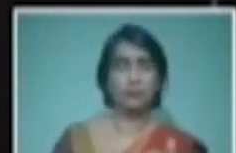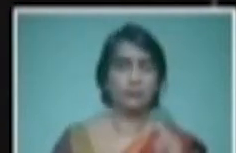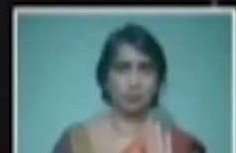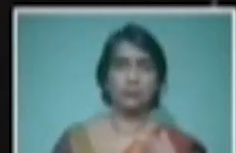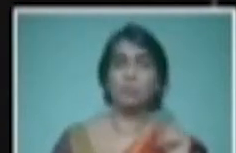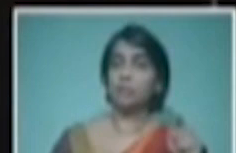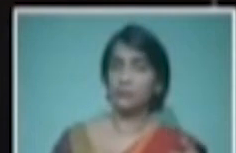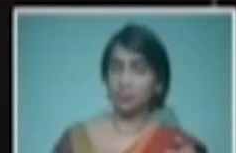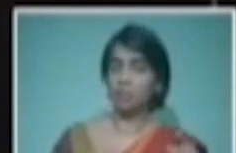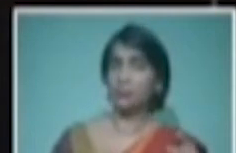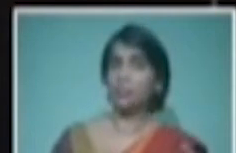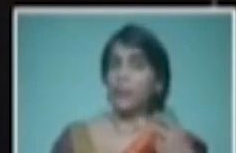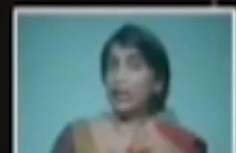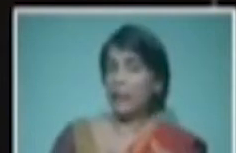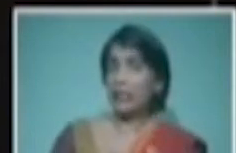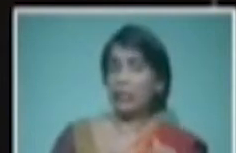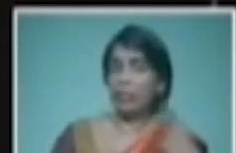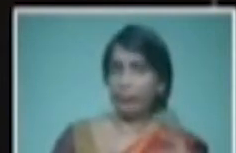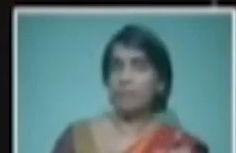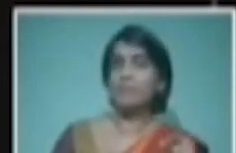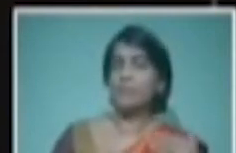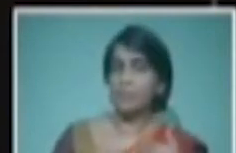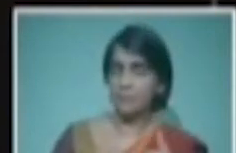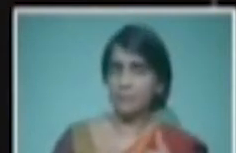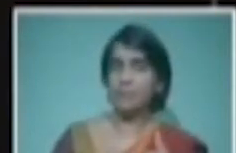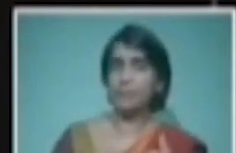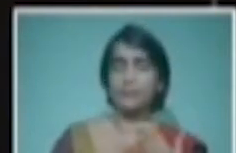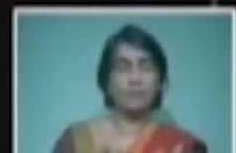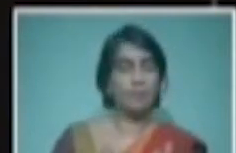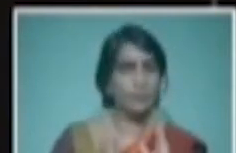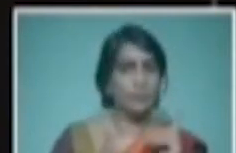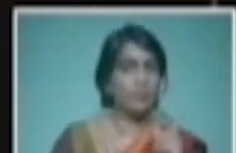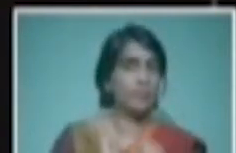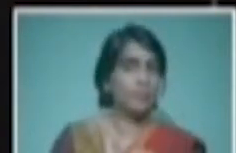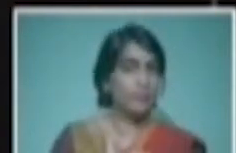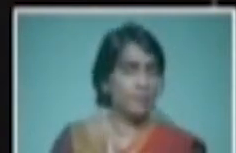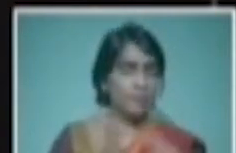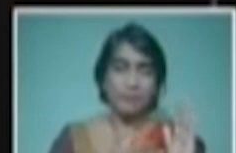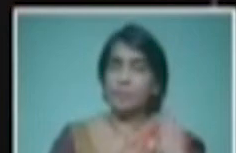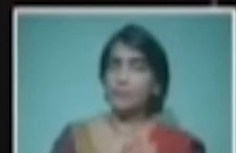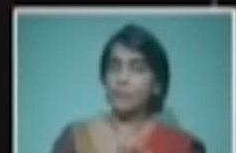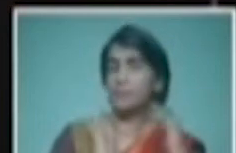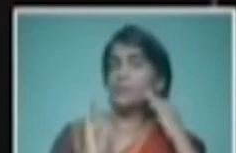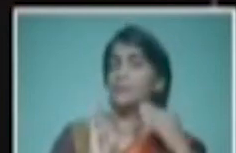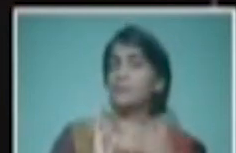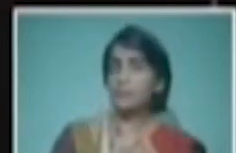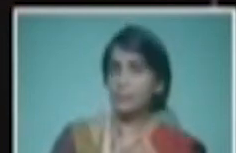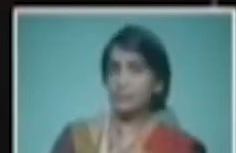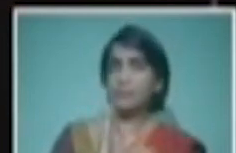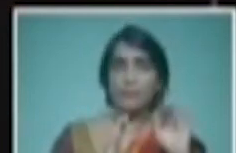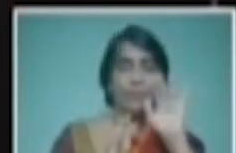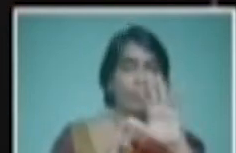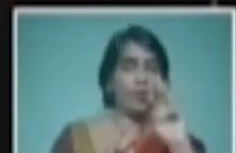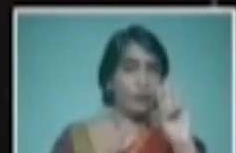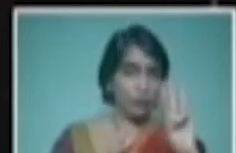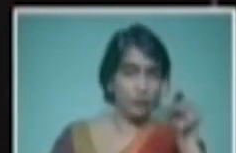හිතන්නේ ඒ හේතු මත තමයි අපි ඉන්දියානු ණය ආධාර යෝජනා ක්‍රමය යටතේ 53